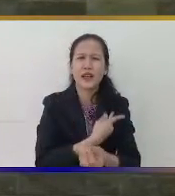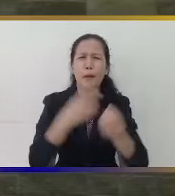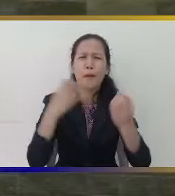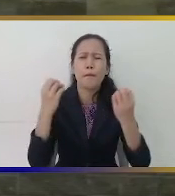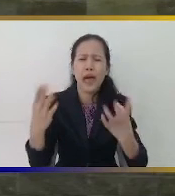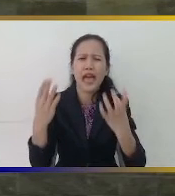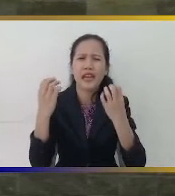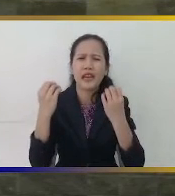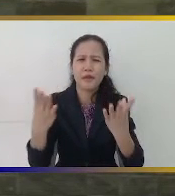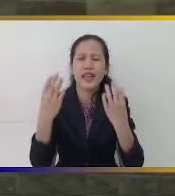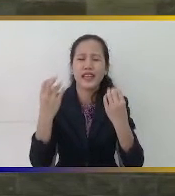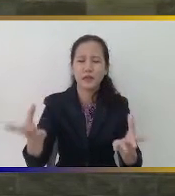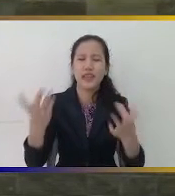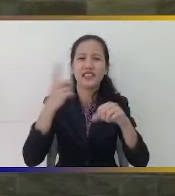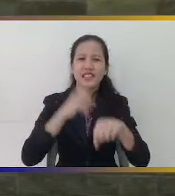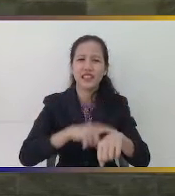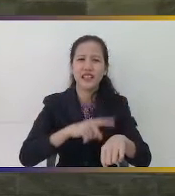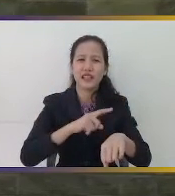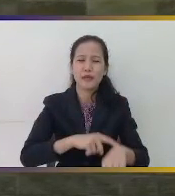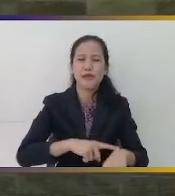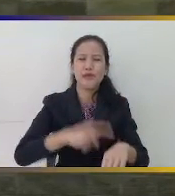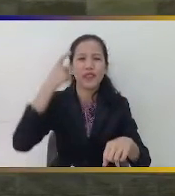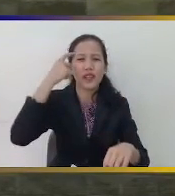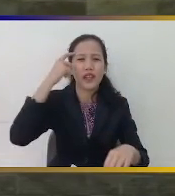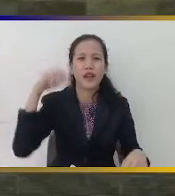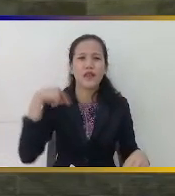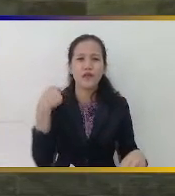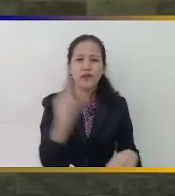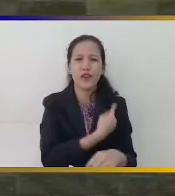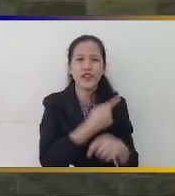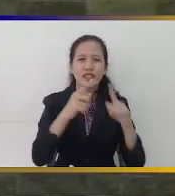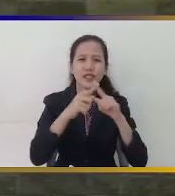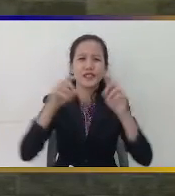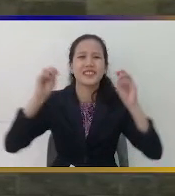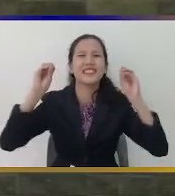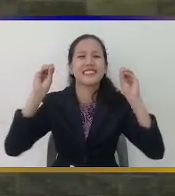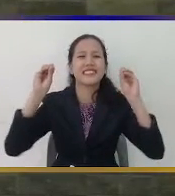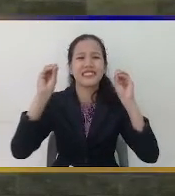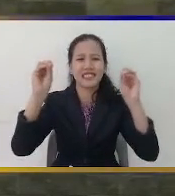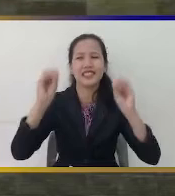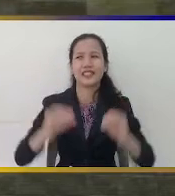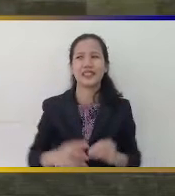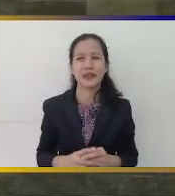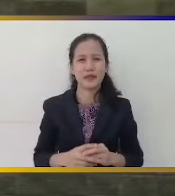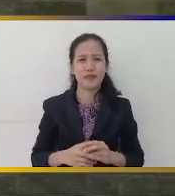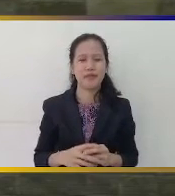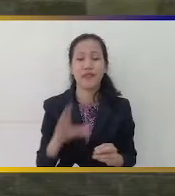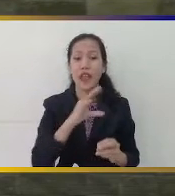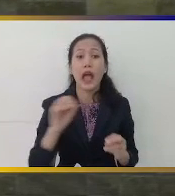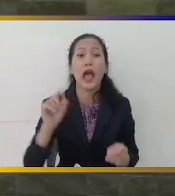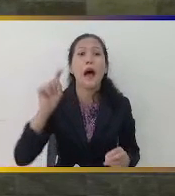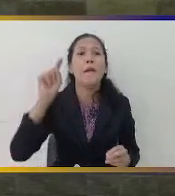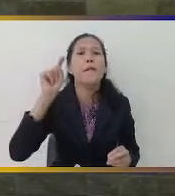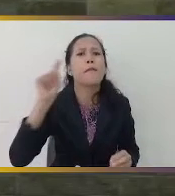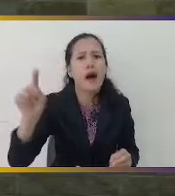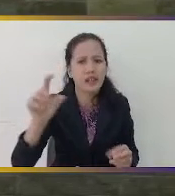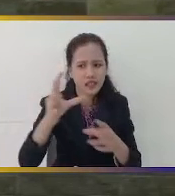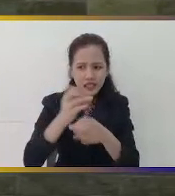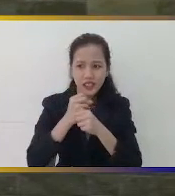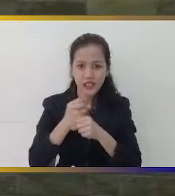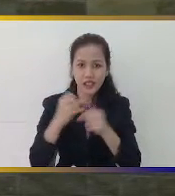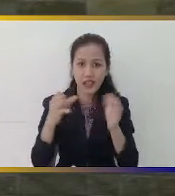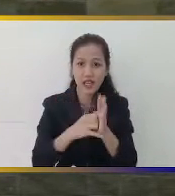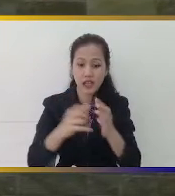oras. Nilaan niya po yung kanyang oras para tayo ay turuan. And we should cherish, kapatid,